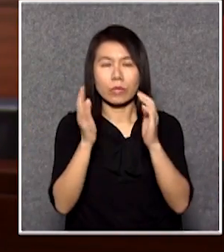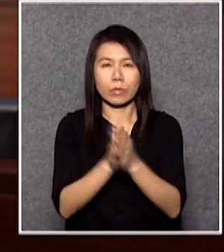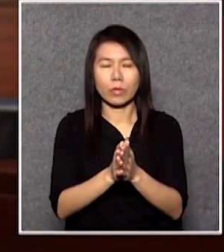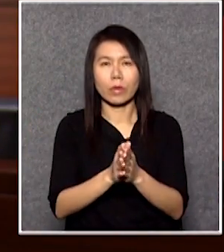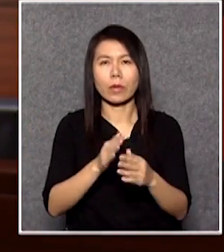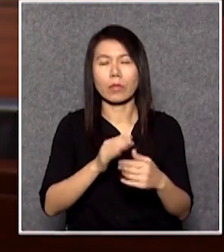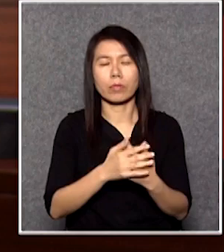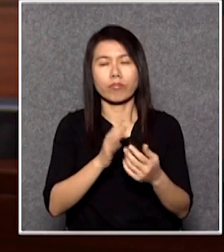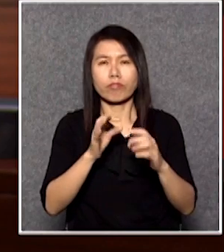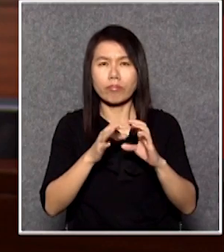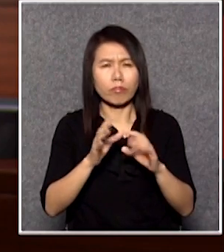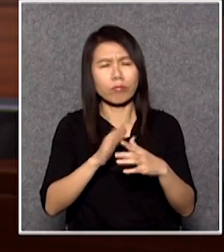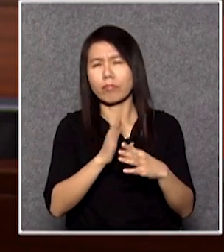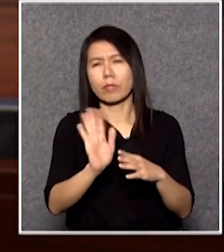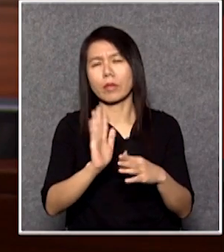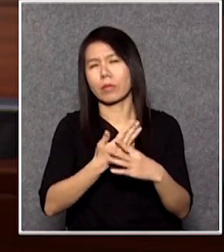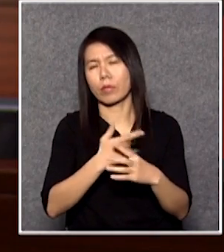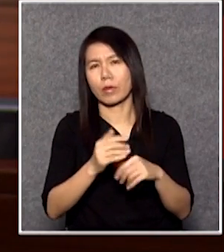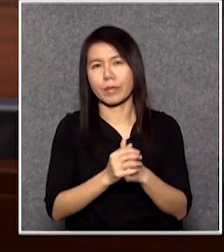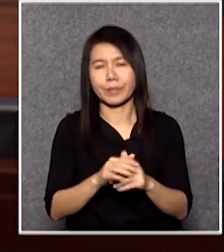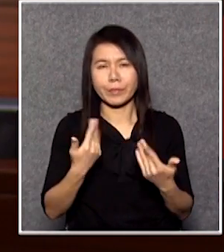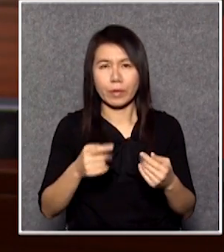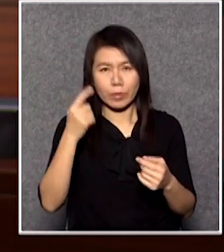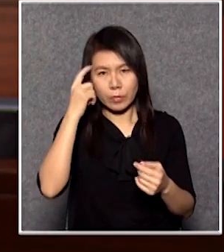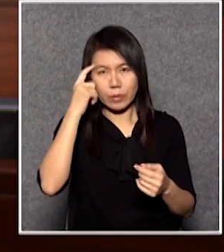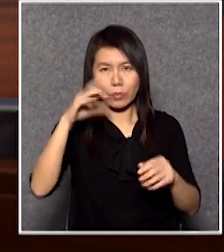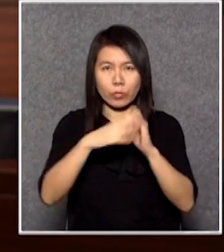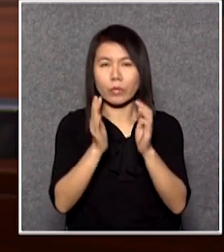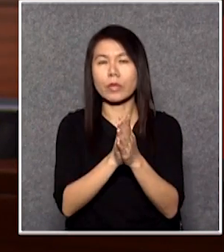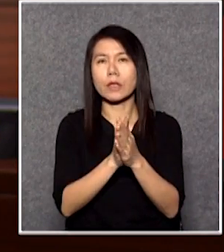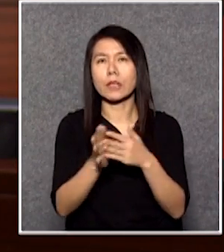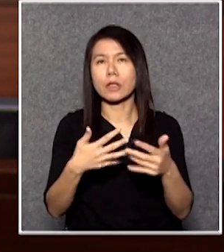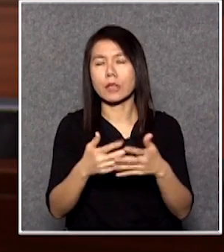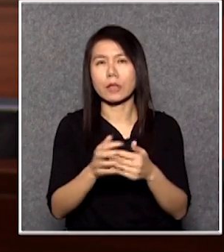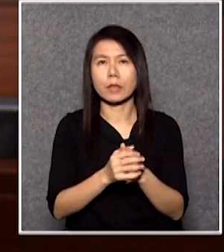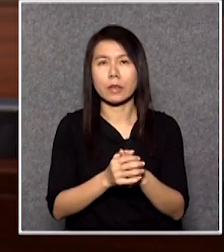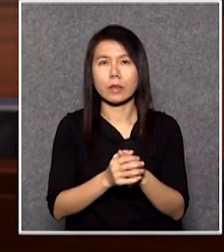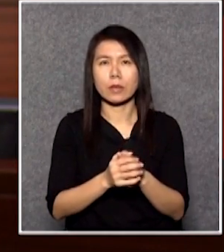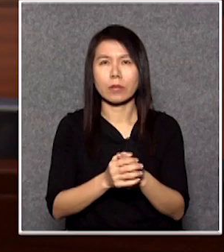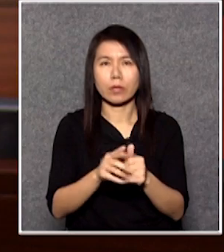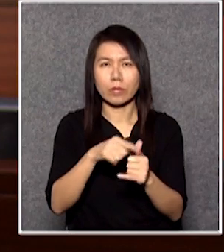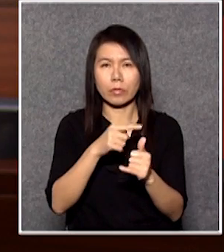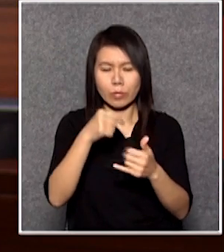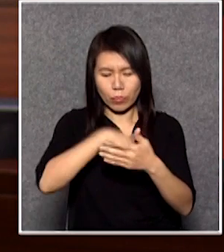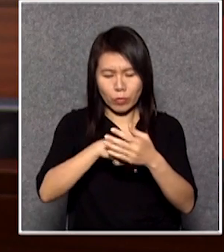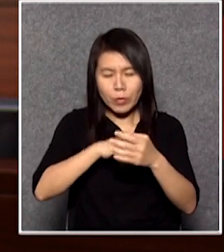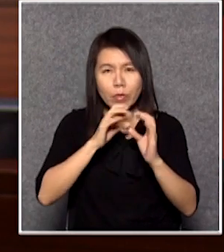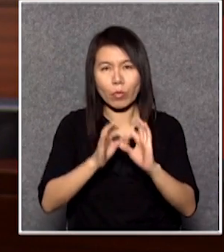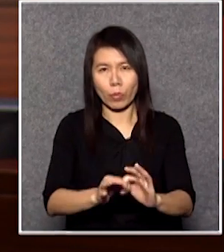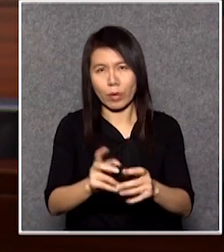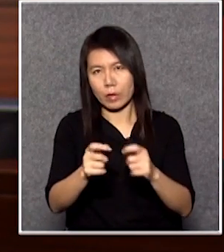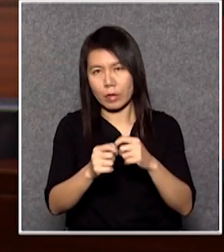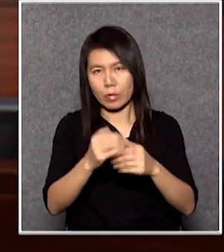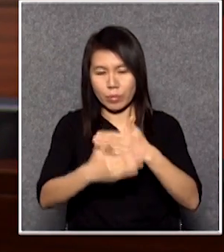原因，也不是因為我知道呢整個事情呢的內裏乾坤